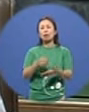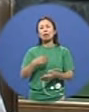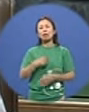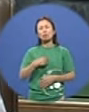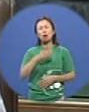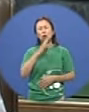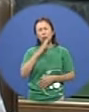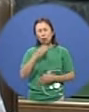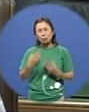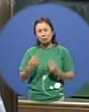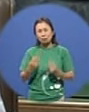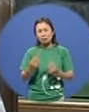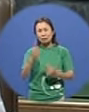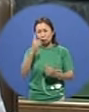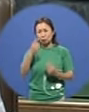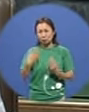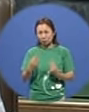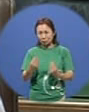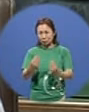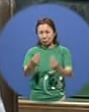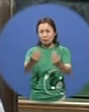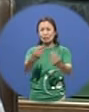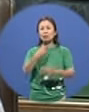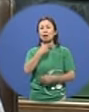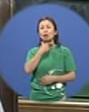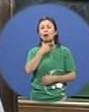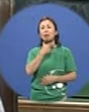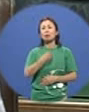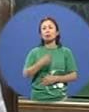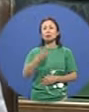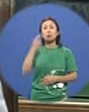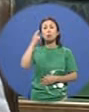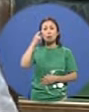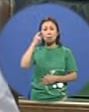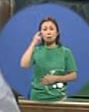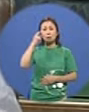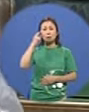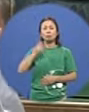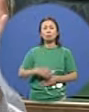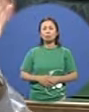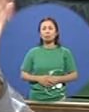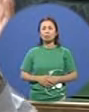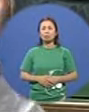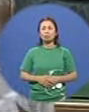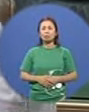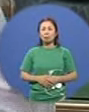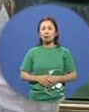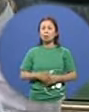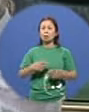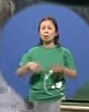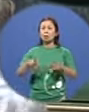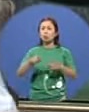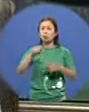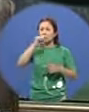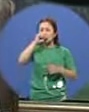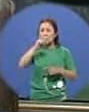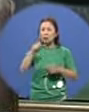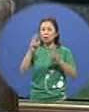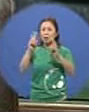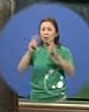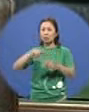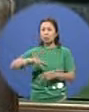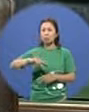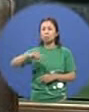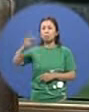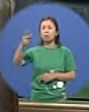ずっと同じところであのやったらいいと思ってるんですもちろんあのえそのよりいいところでジャンプアップしてね